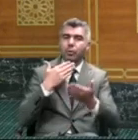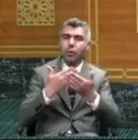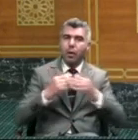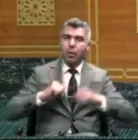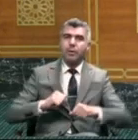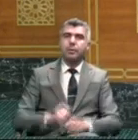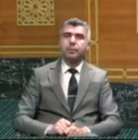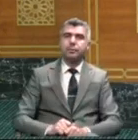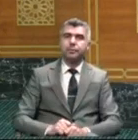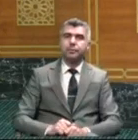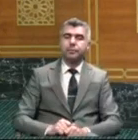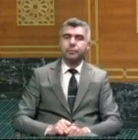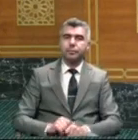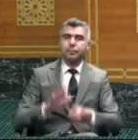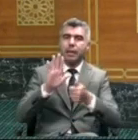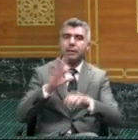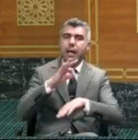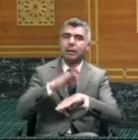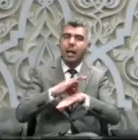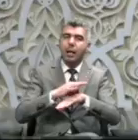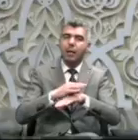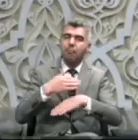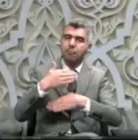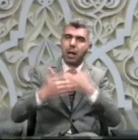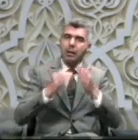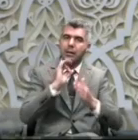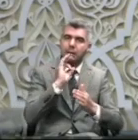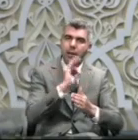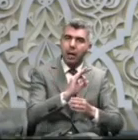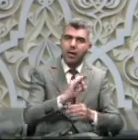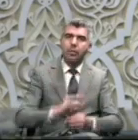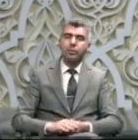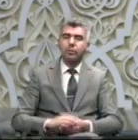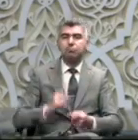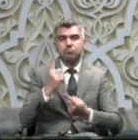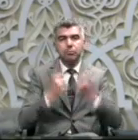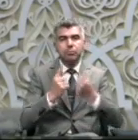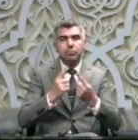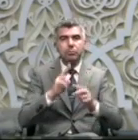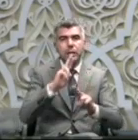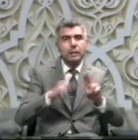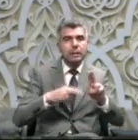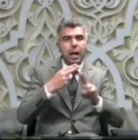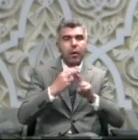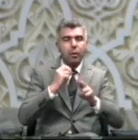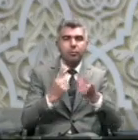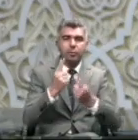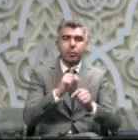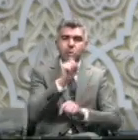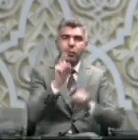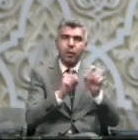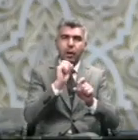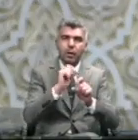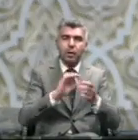الوزير قرابه سته دقائق الوقت المخصص لكم اذا كان شي تساؤلات اخرى